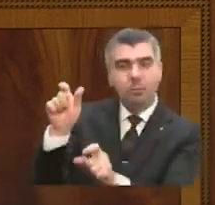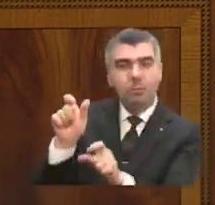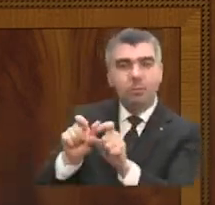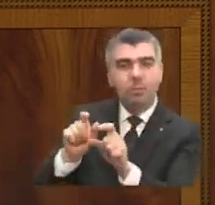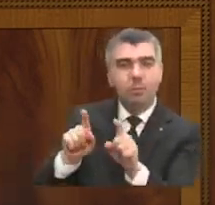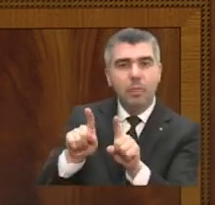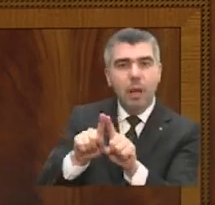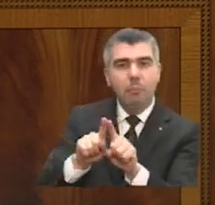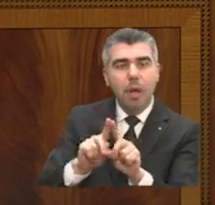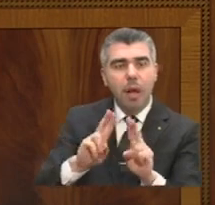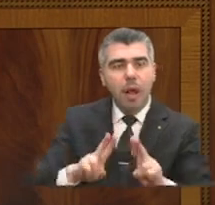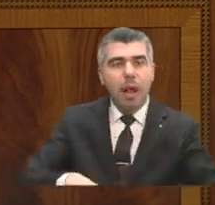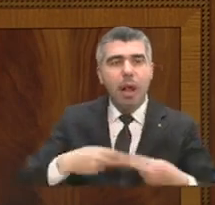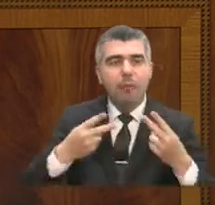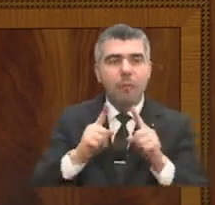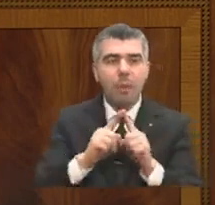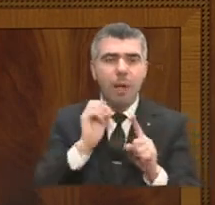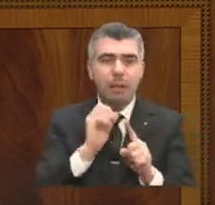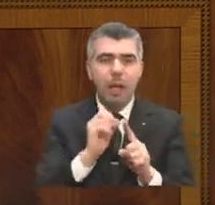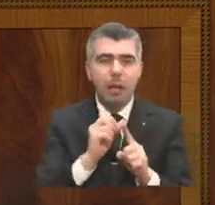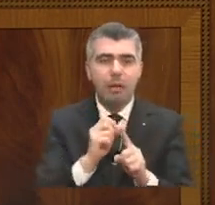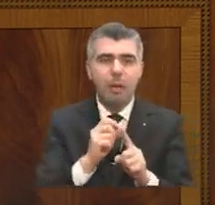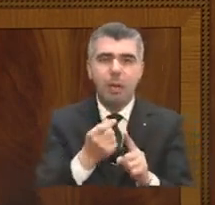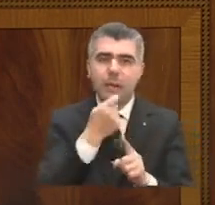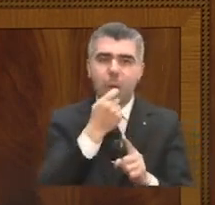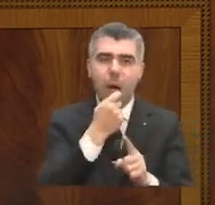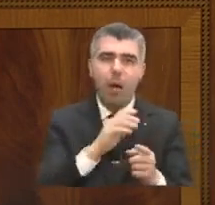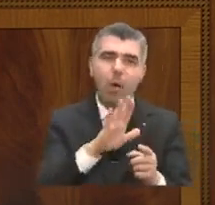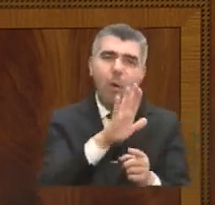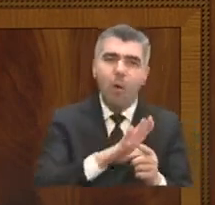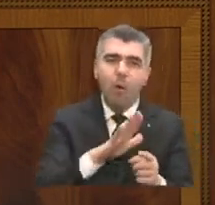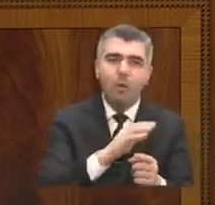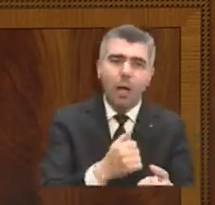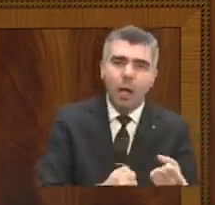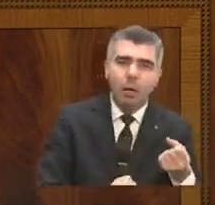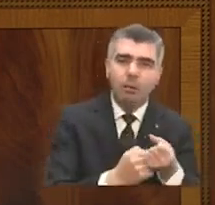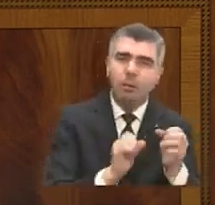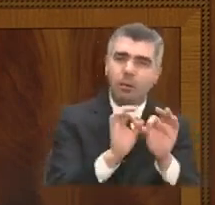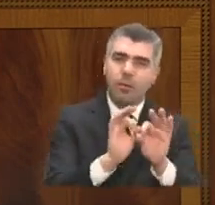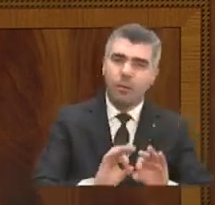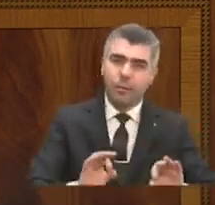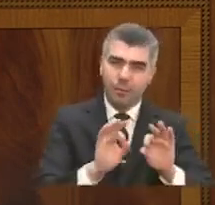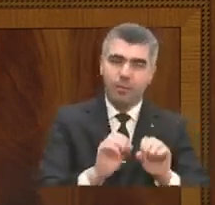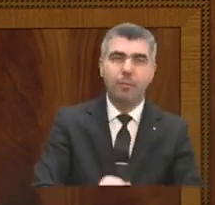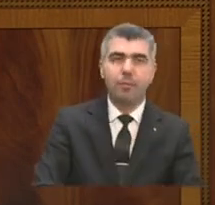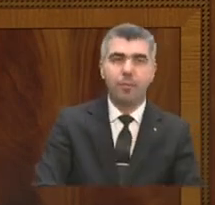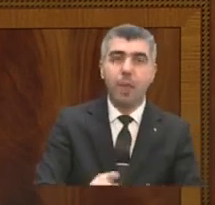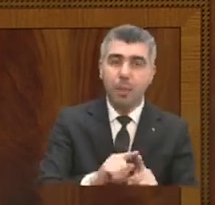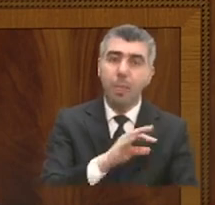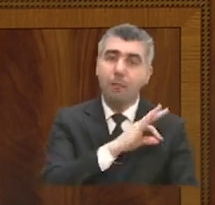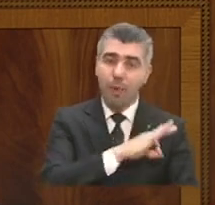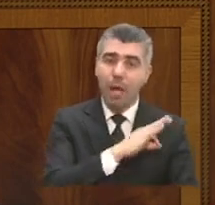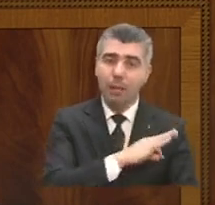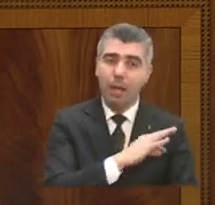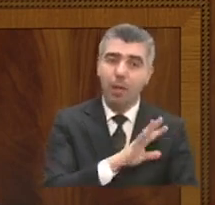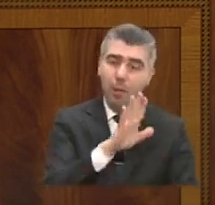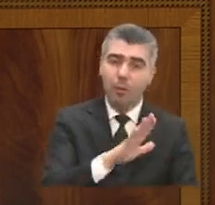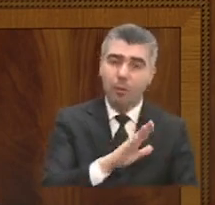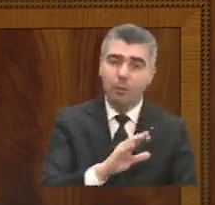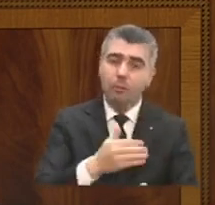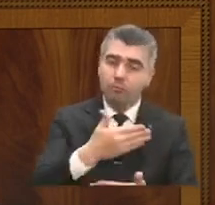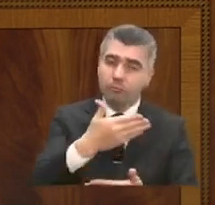بدون إحياء إلى قراصنة للدواء في الجو والبر. سيكون مفيداً أن تصدروا